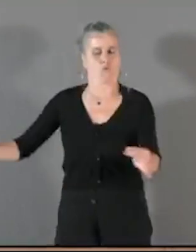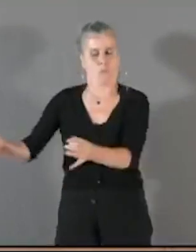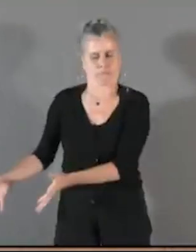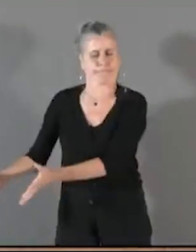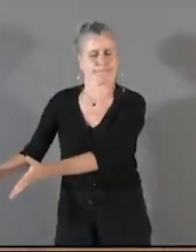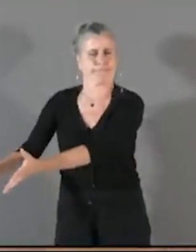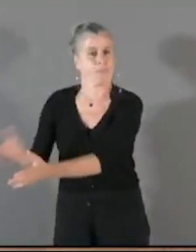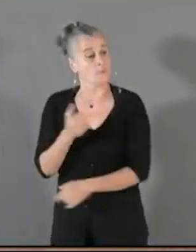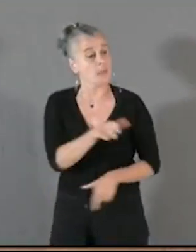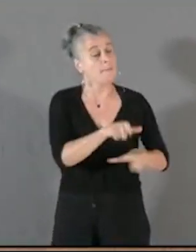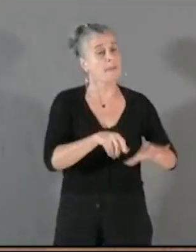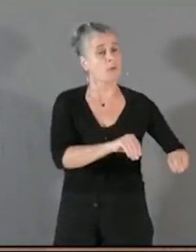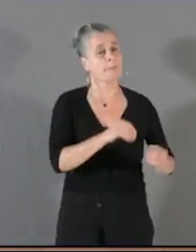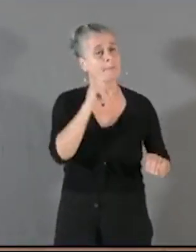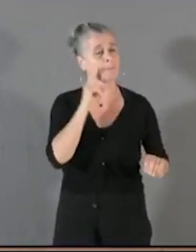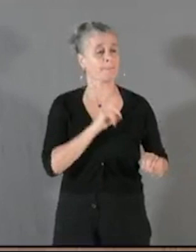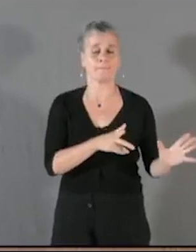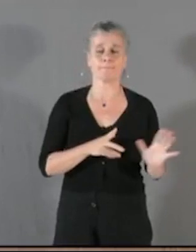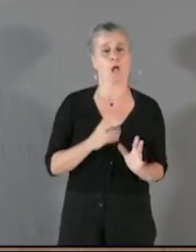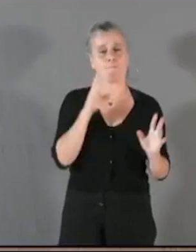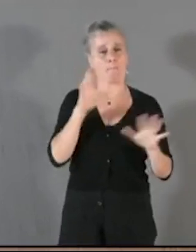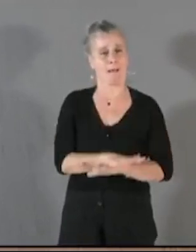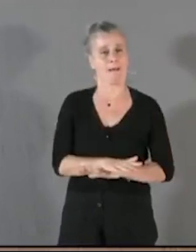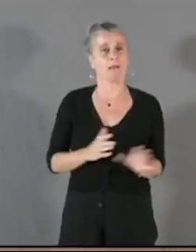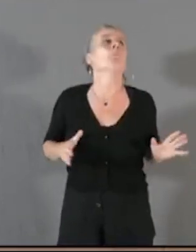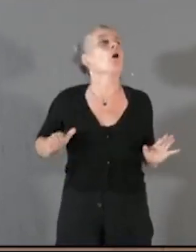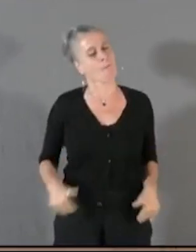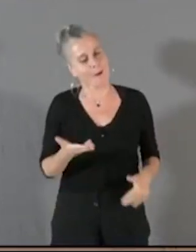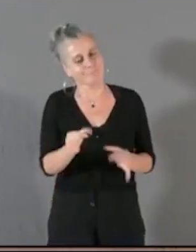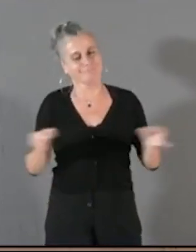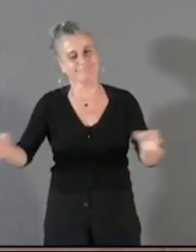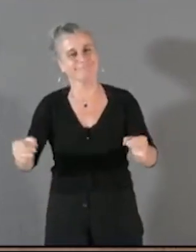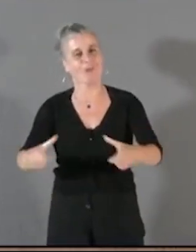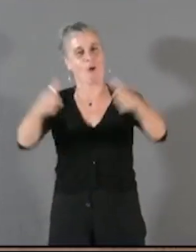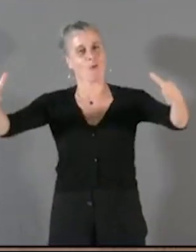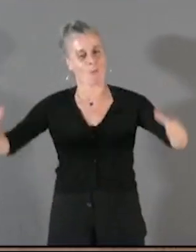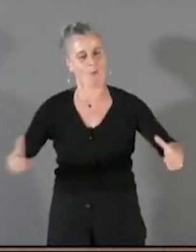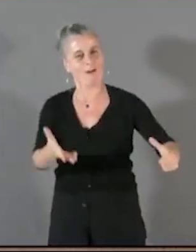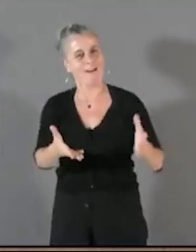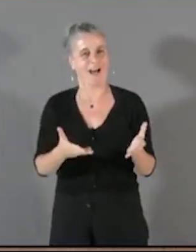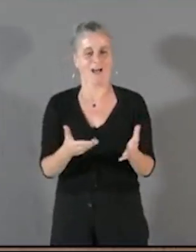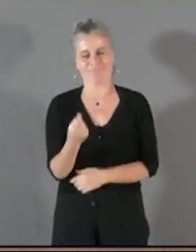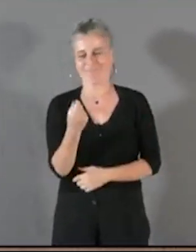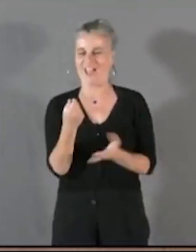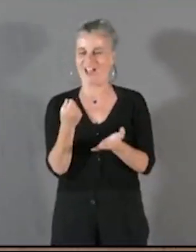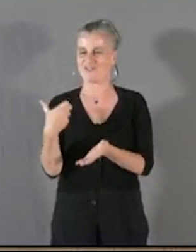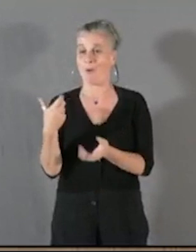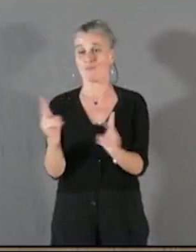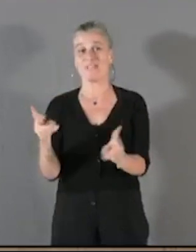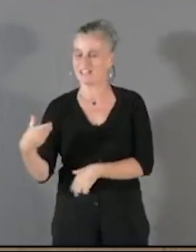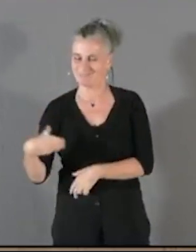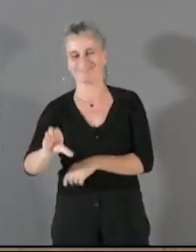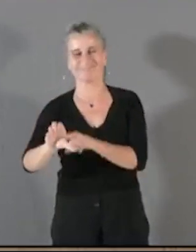Cela a été dit par notre collègue, ces entrepôts qui seront rénovés à grands frais avec l'argent public. Et l'argent public, c'est l'argent du contribuable. Et